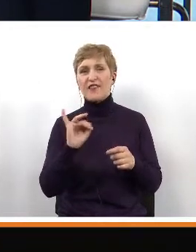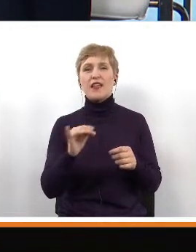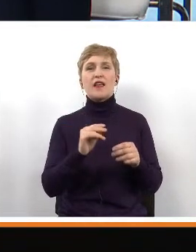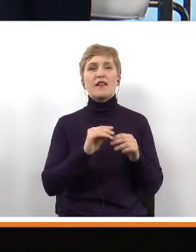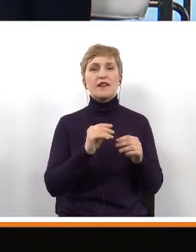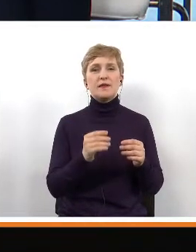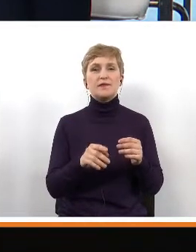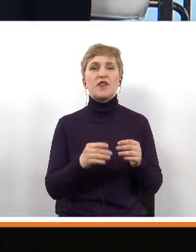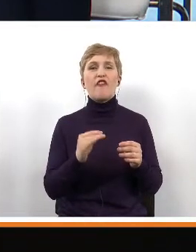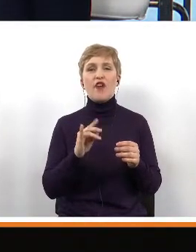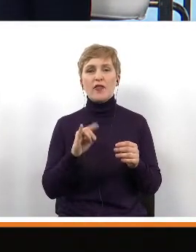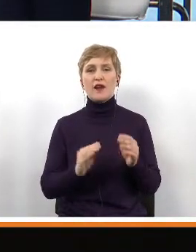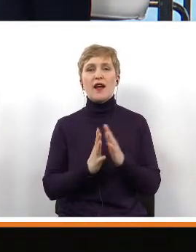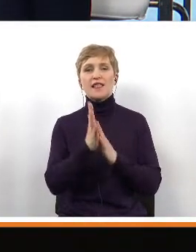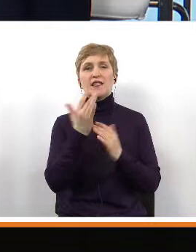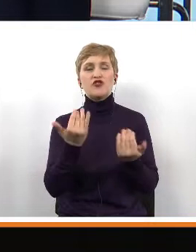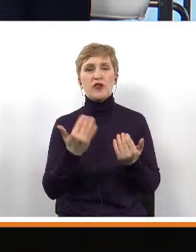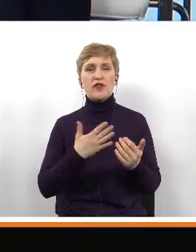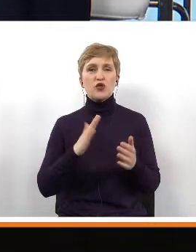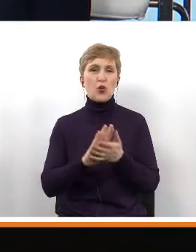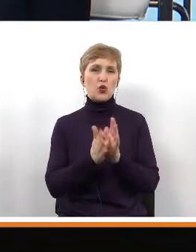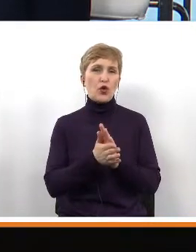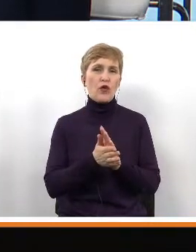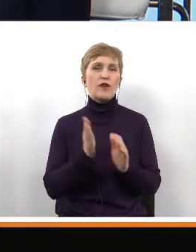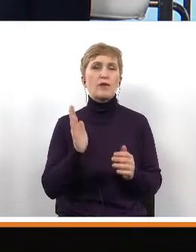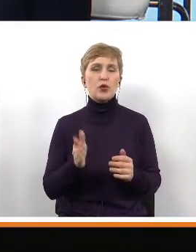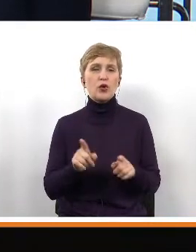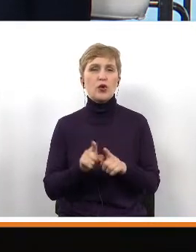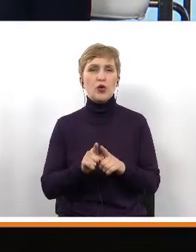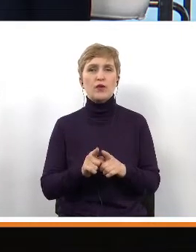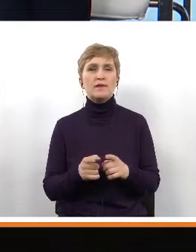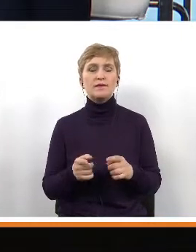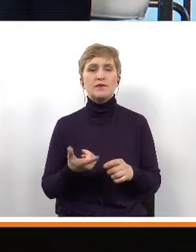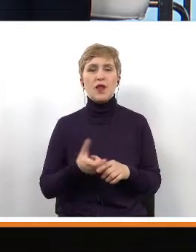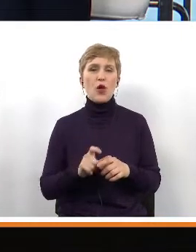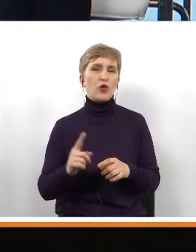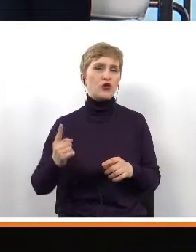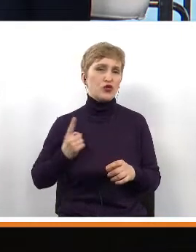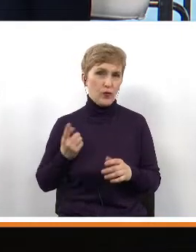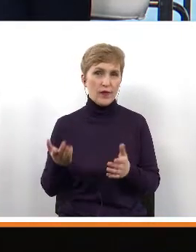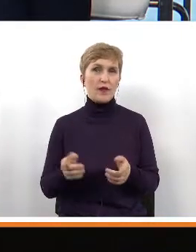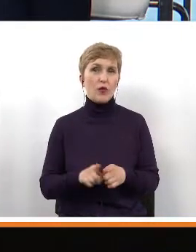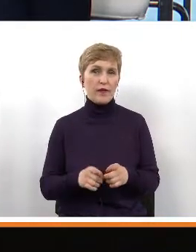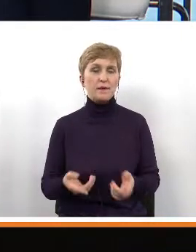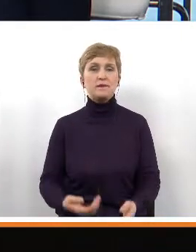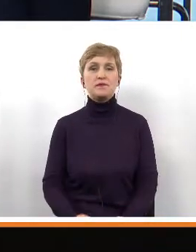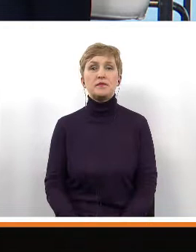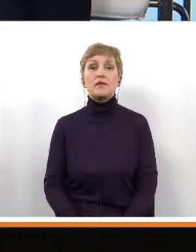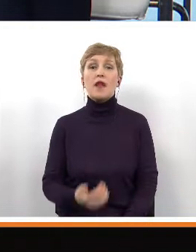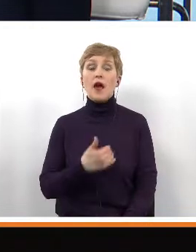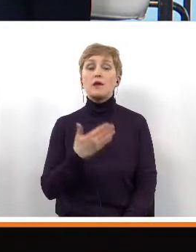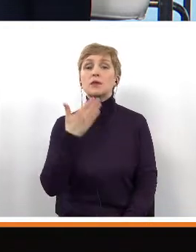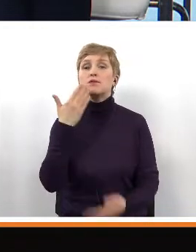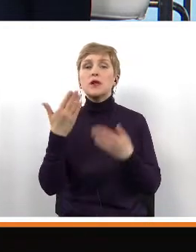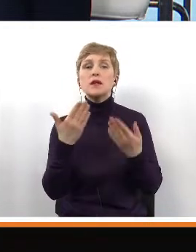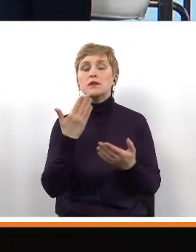но фандрайзинг в наших условиях сейчас будет тоже, мы не очень ожидаем, наверное, его. Вот. И хотелось бы